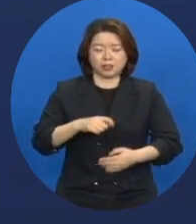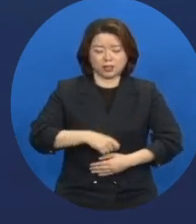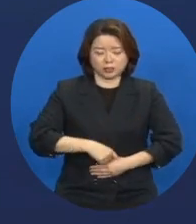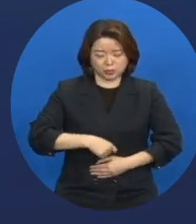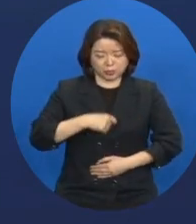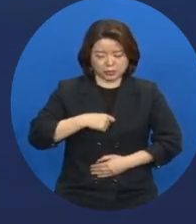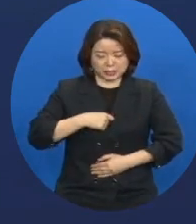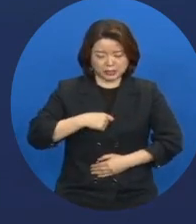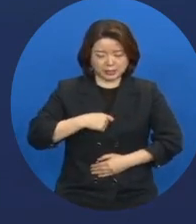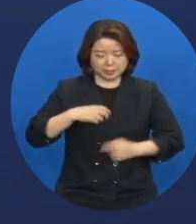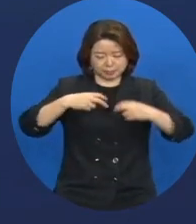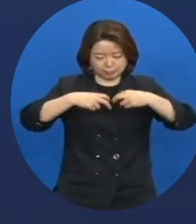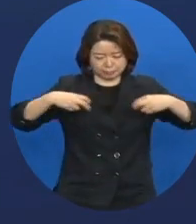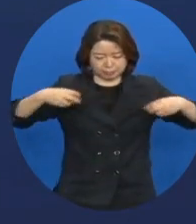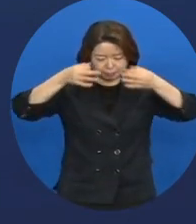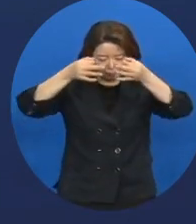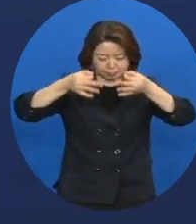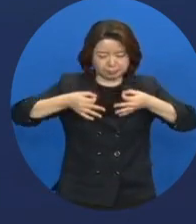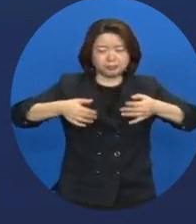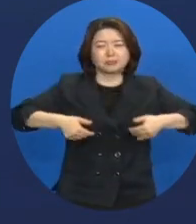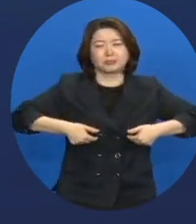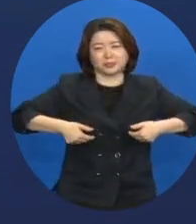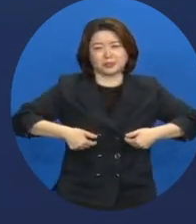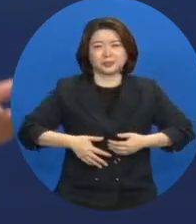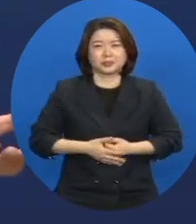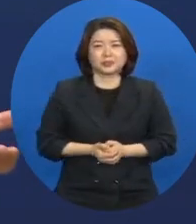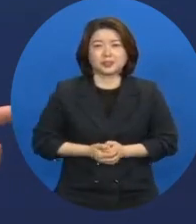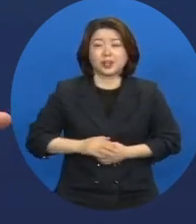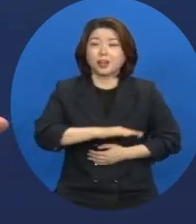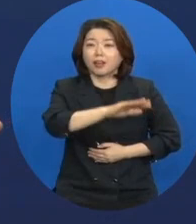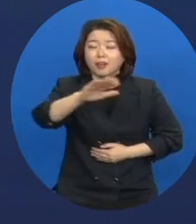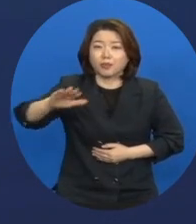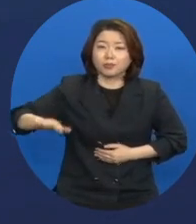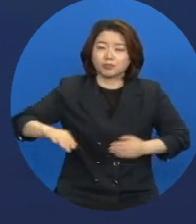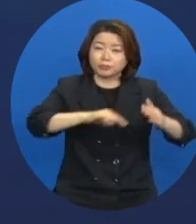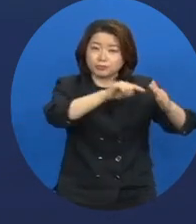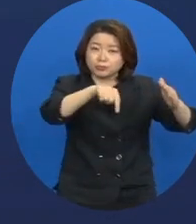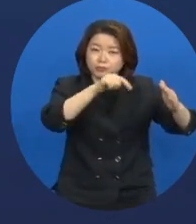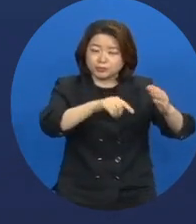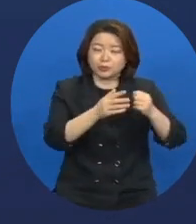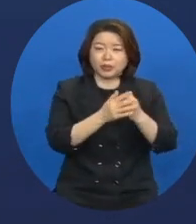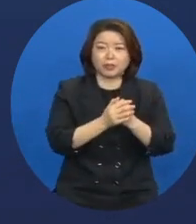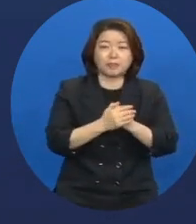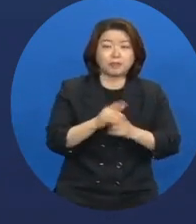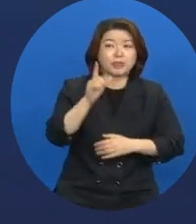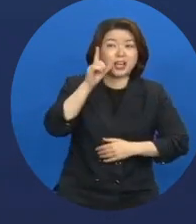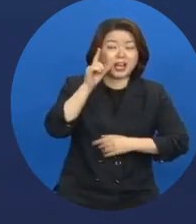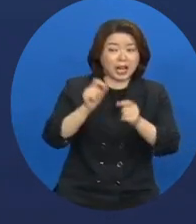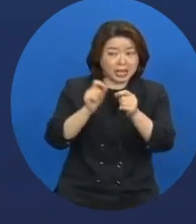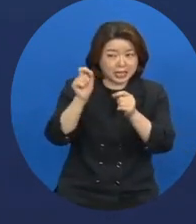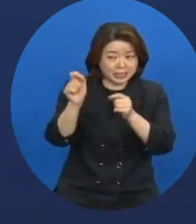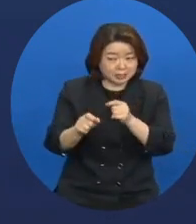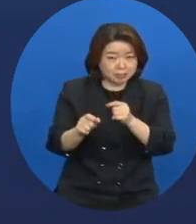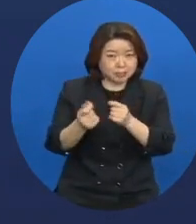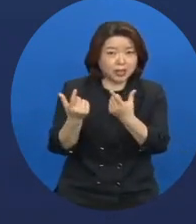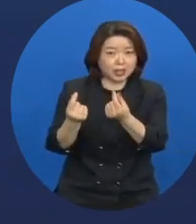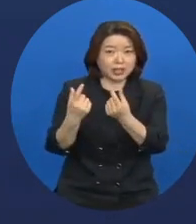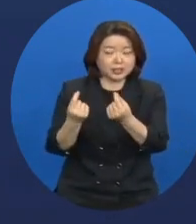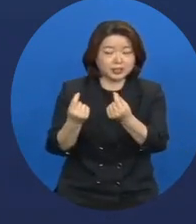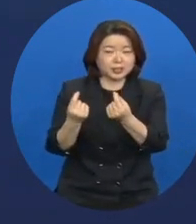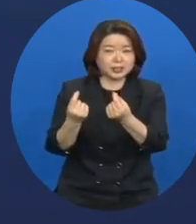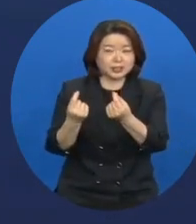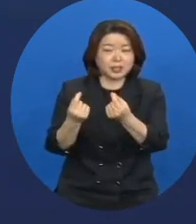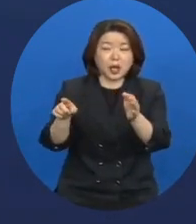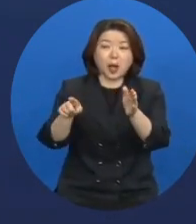솔직해질 필요가 있습니다. 여러분, 우리 중에 갈렙 지파 같은 갈렙 사람, 갈렙과